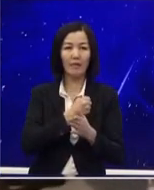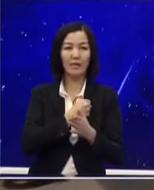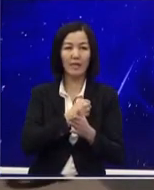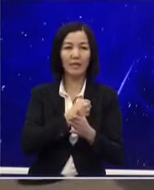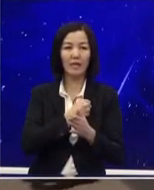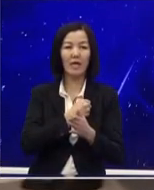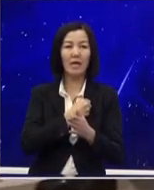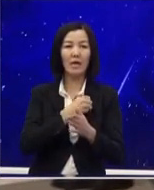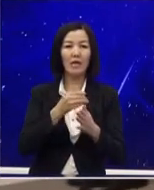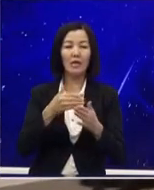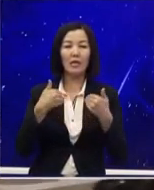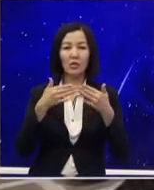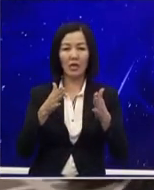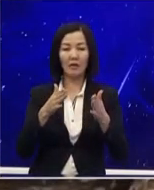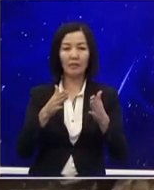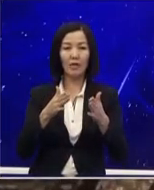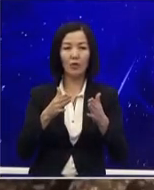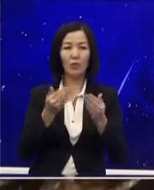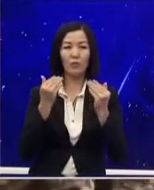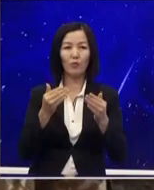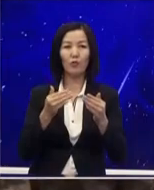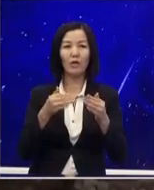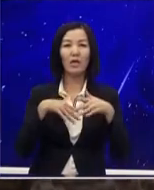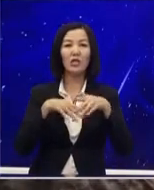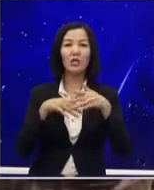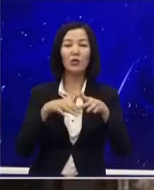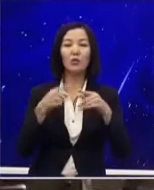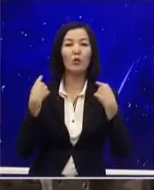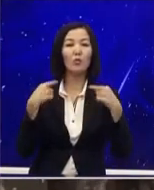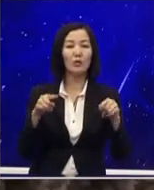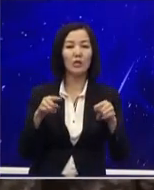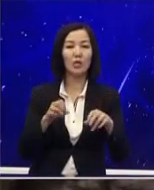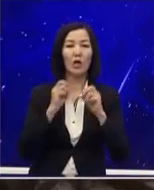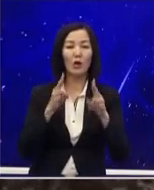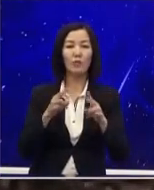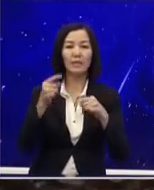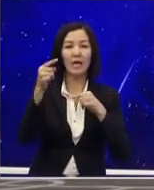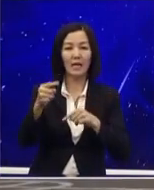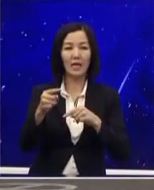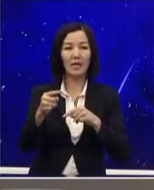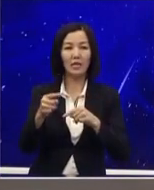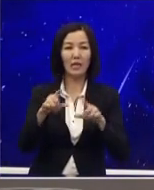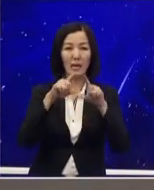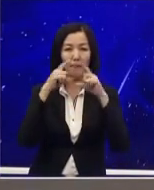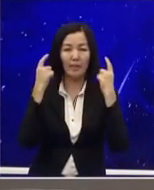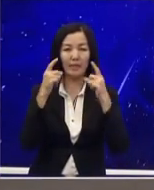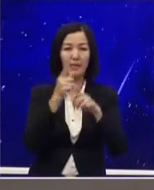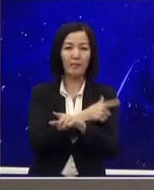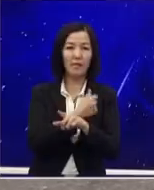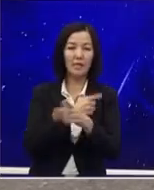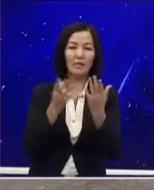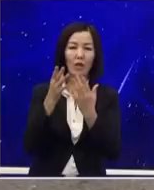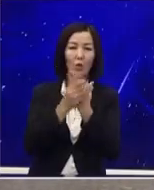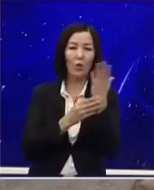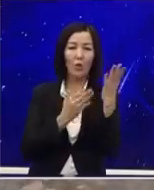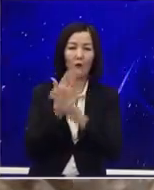салу салтанаты биыл шеру алаңында бұрынғыдан өзгеше өтті. Қауіпсіздік шараларын арақашықтықты сақтап, маска, медициналық қолғап киген